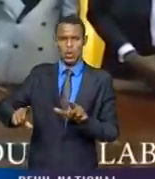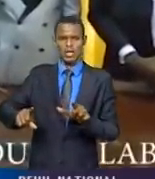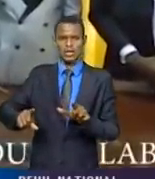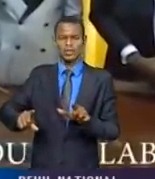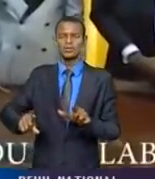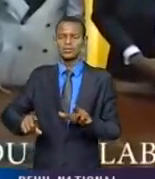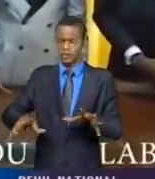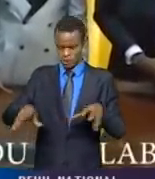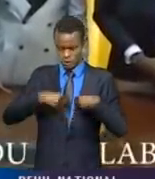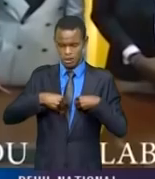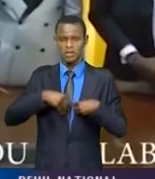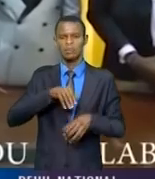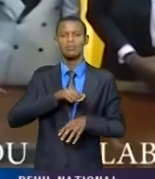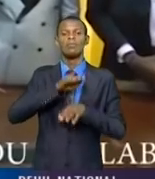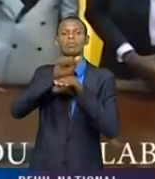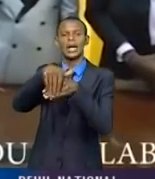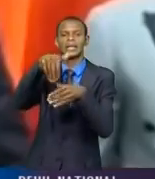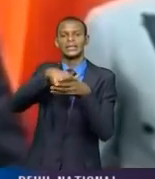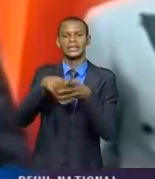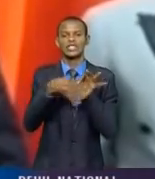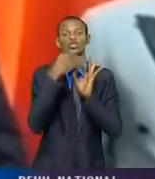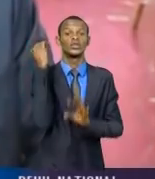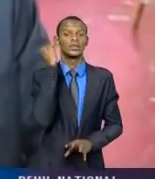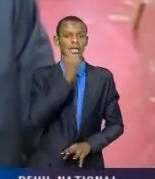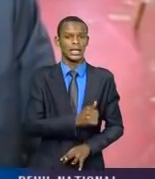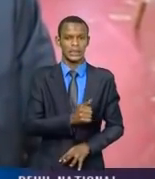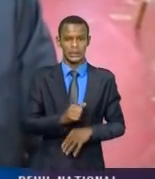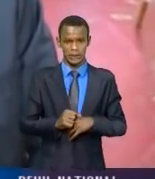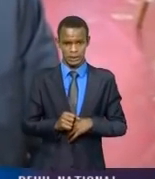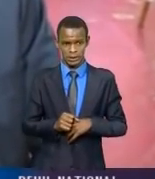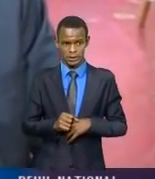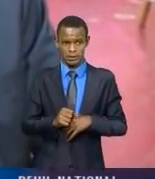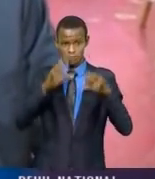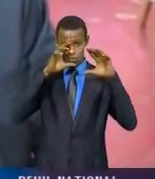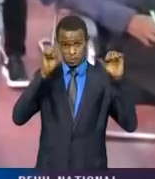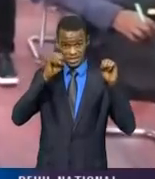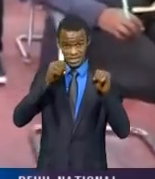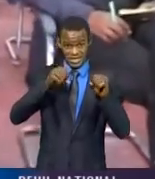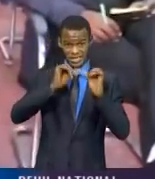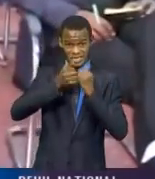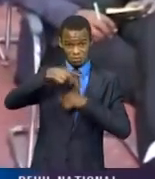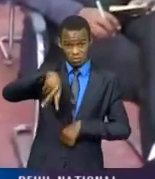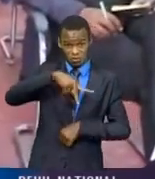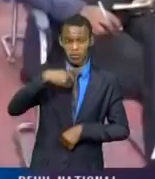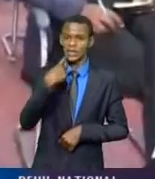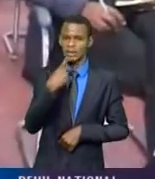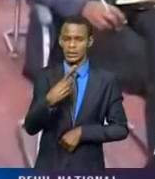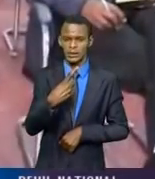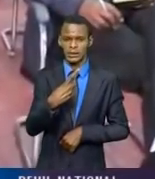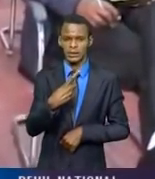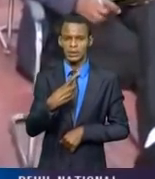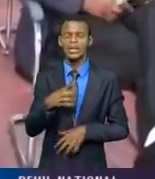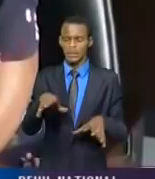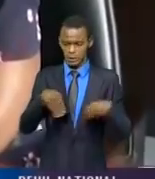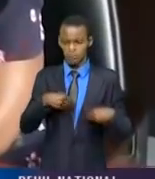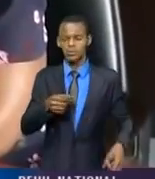congolaise l'annoncé a été faite par le président de cet organe ceci est le fruit de plusieurs tractations entre les élus est celle